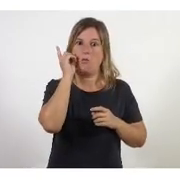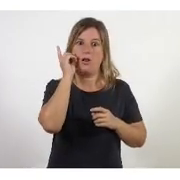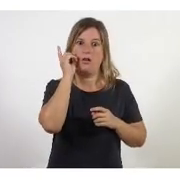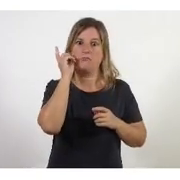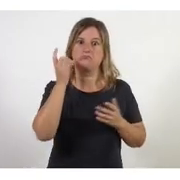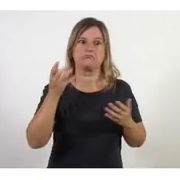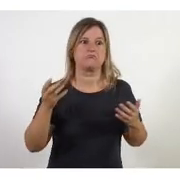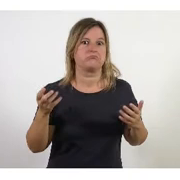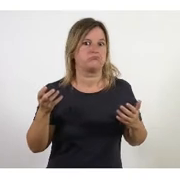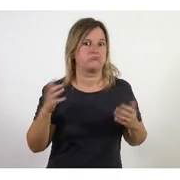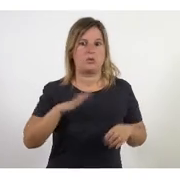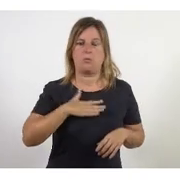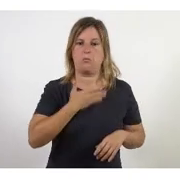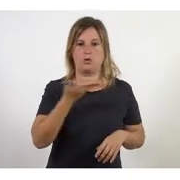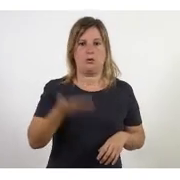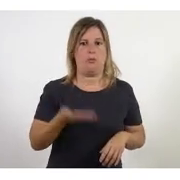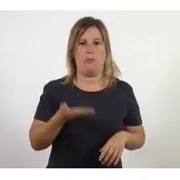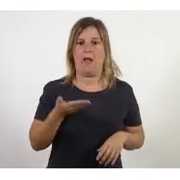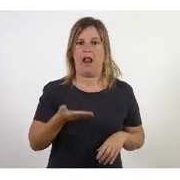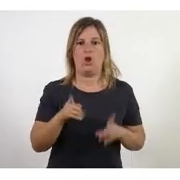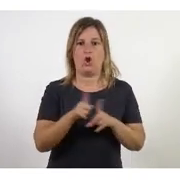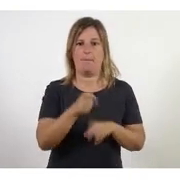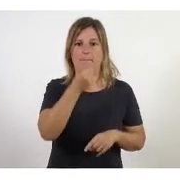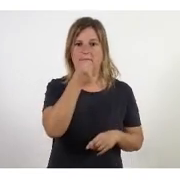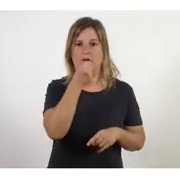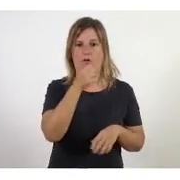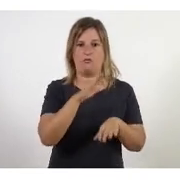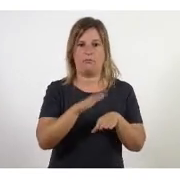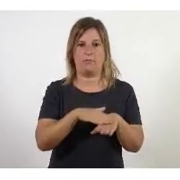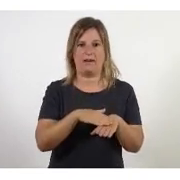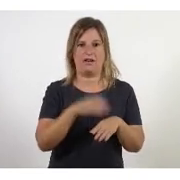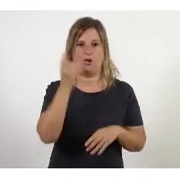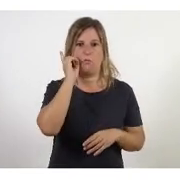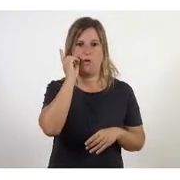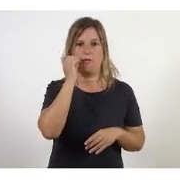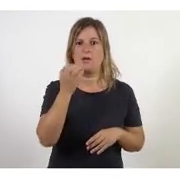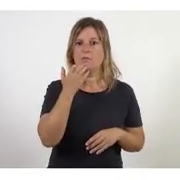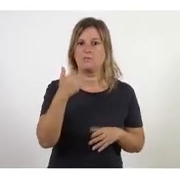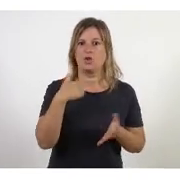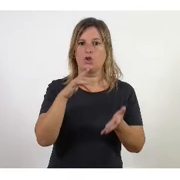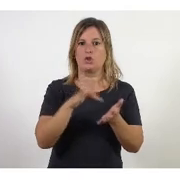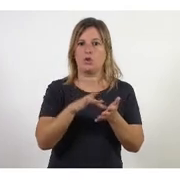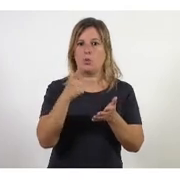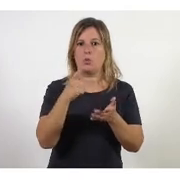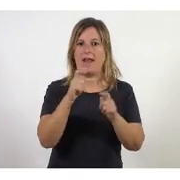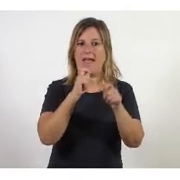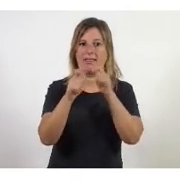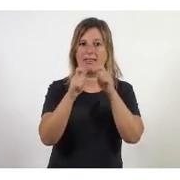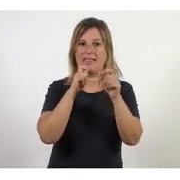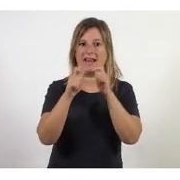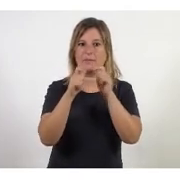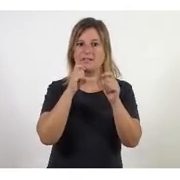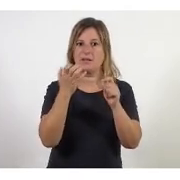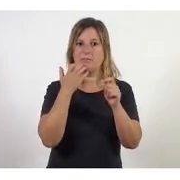punt, podria ser vàlid com a micròfon pel meu telèfon. És a dir, he de fer una entrevista, doncs agafaré la persona, agafaré